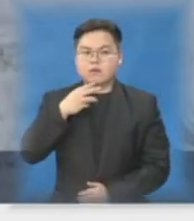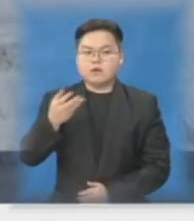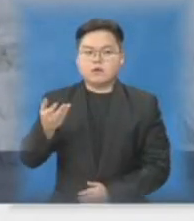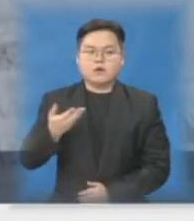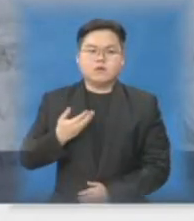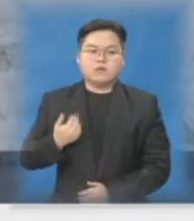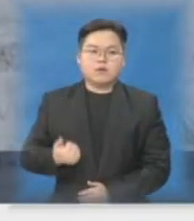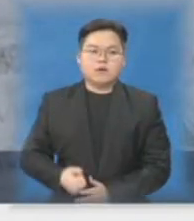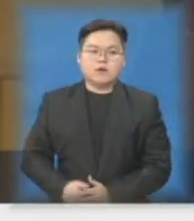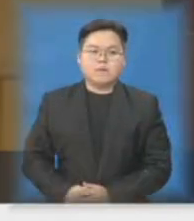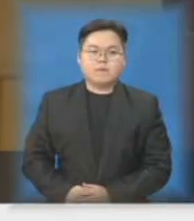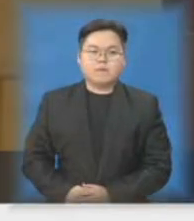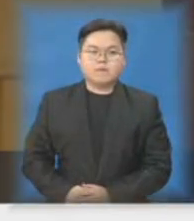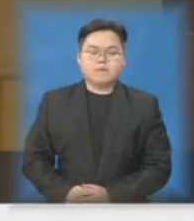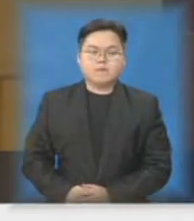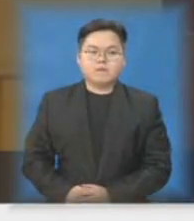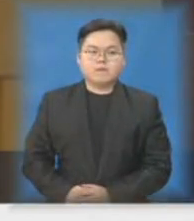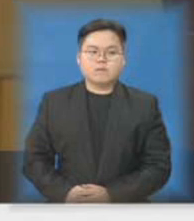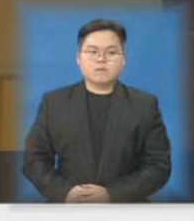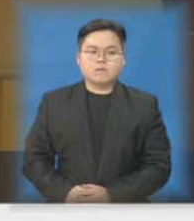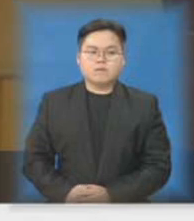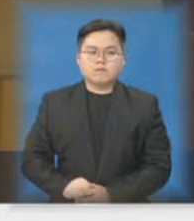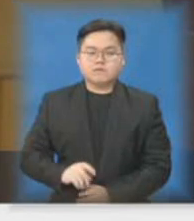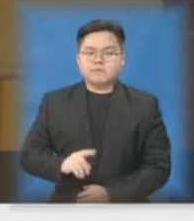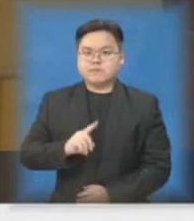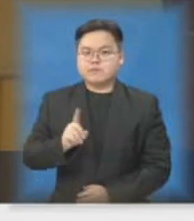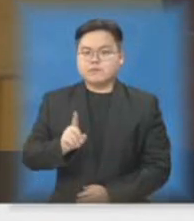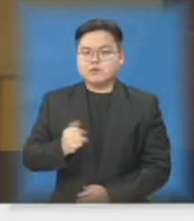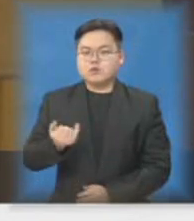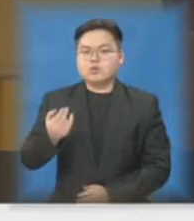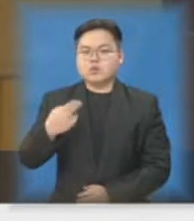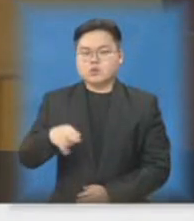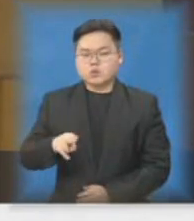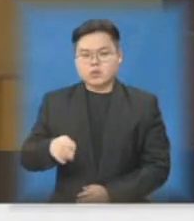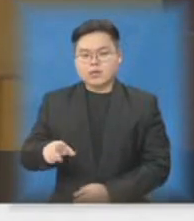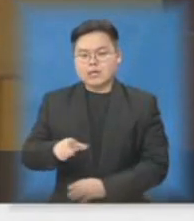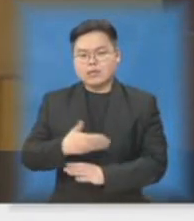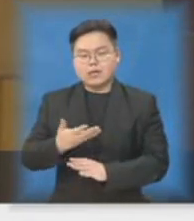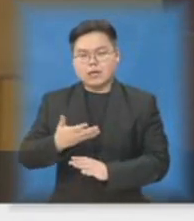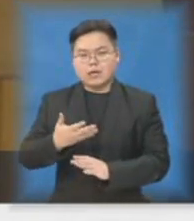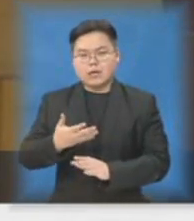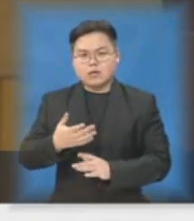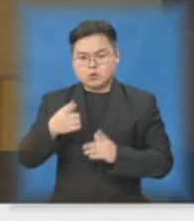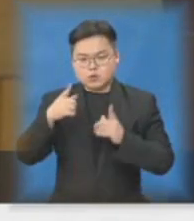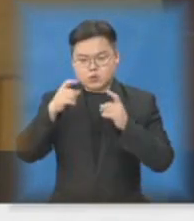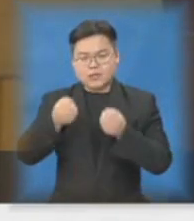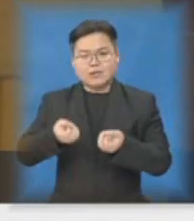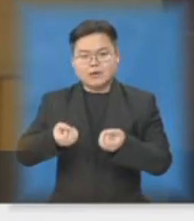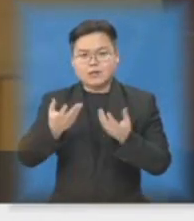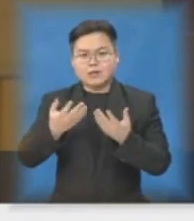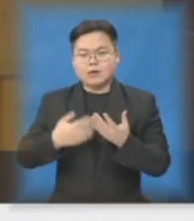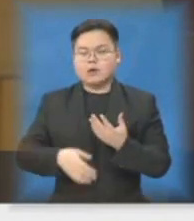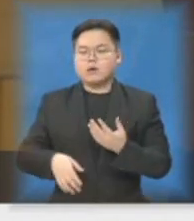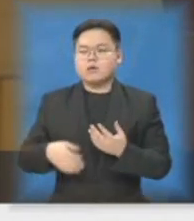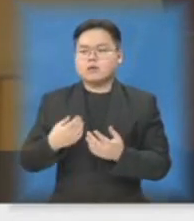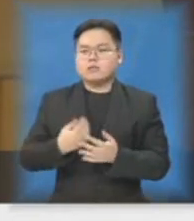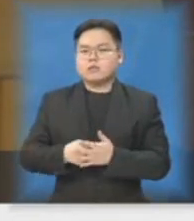танилцуулсан. Зөвхөн эрсдэлийн зөвлөлийг гаргасан бол энэ мэдээг өгсөн одоо нүхийн хэм